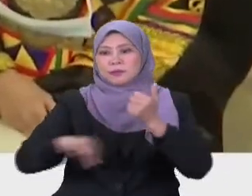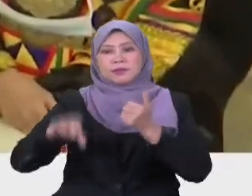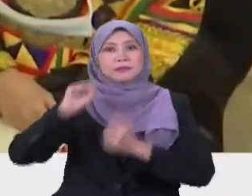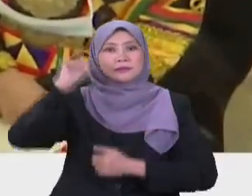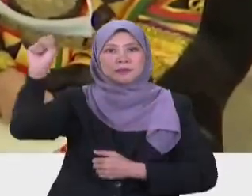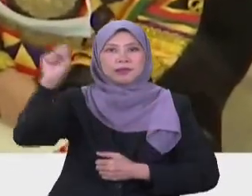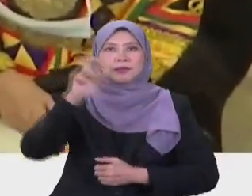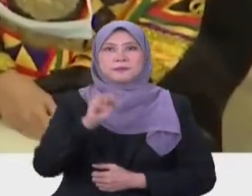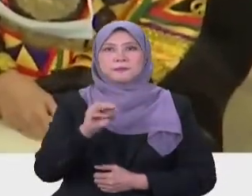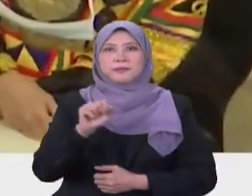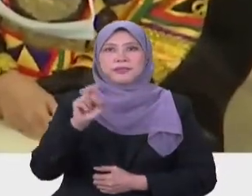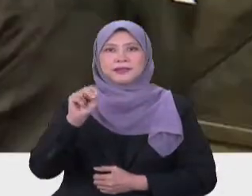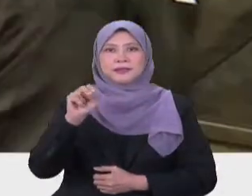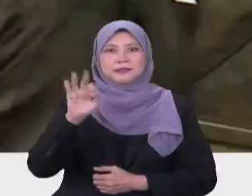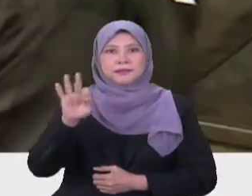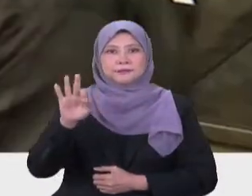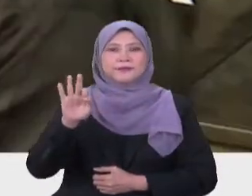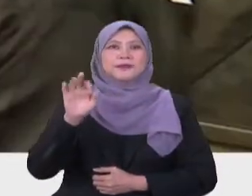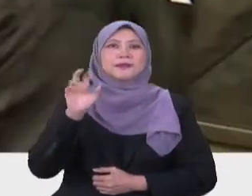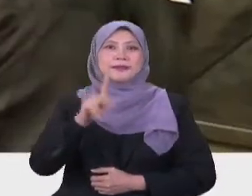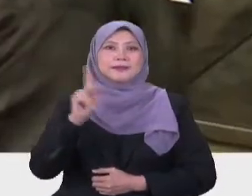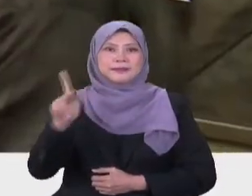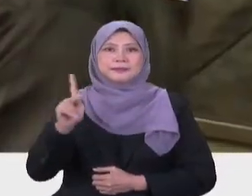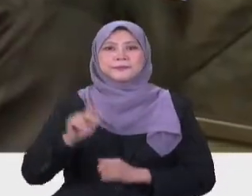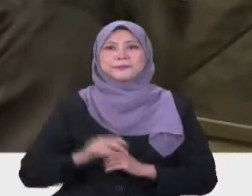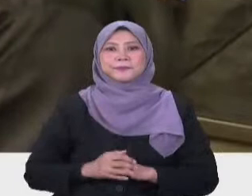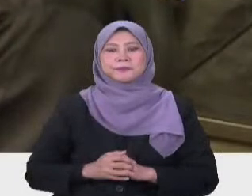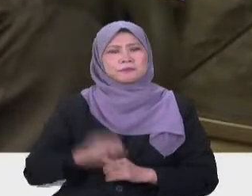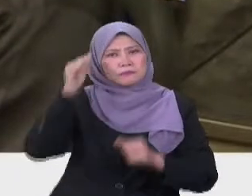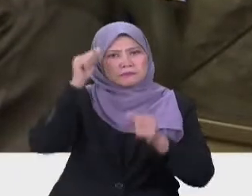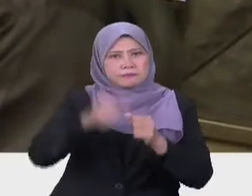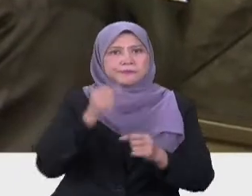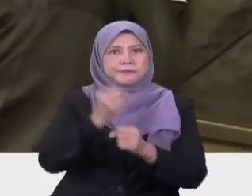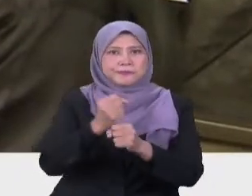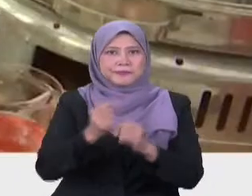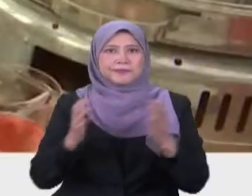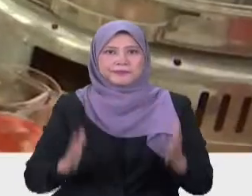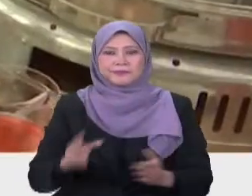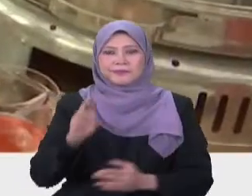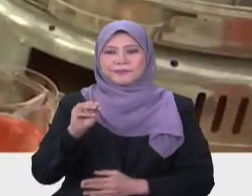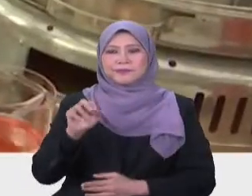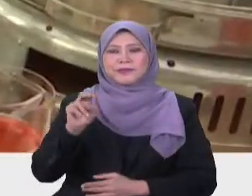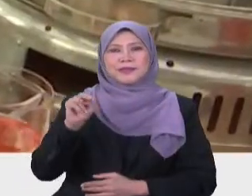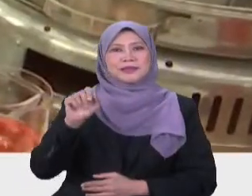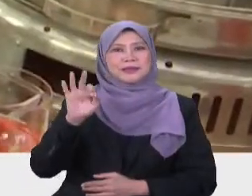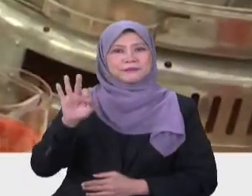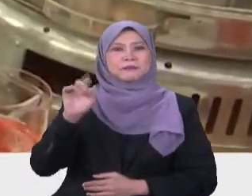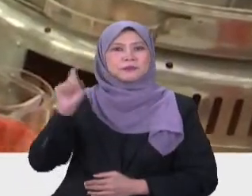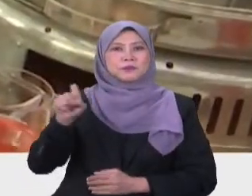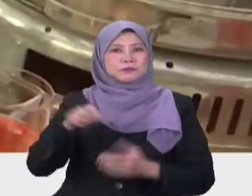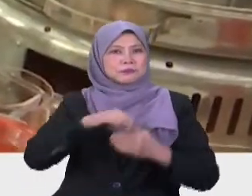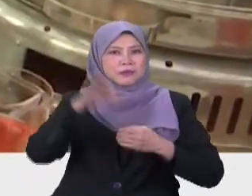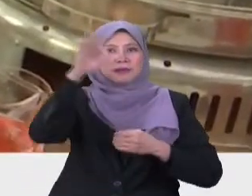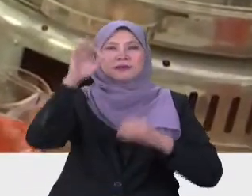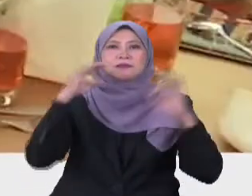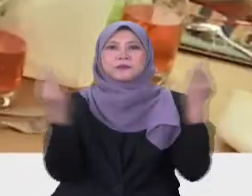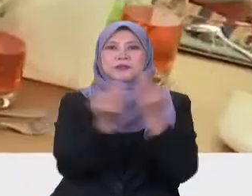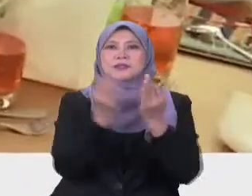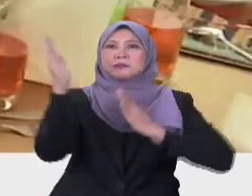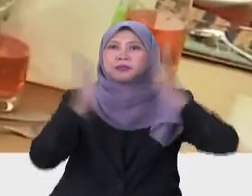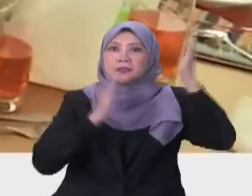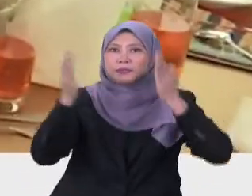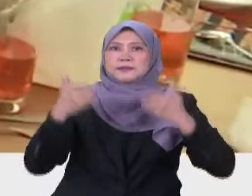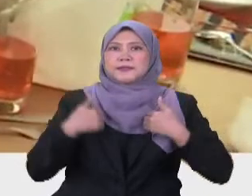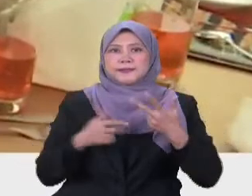di Kota Kinabalu jatuh semua istri mengingatkan warga kerja mindef agar mengadaptasi semangat keluarga Malaysia yang